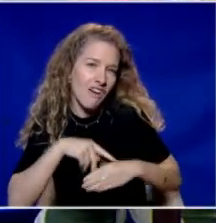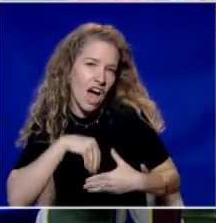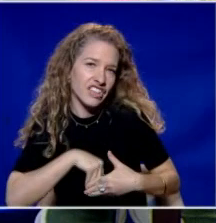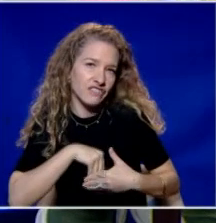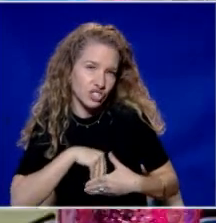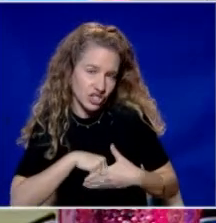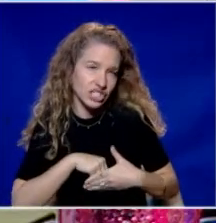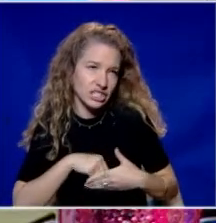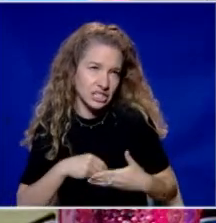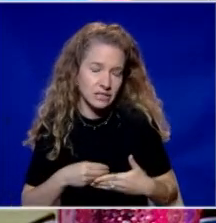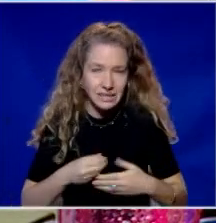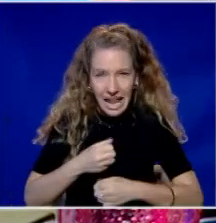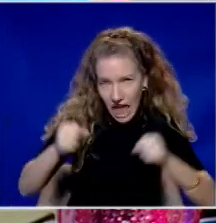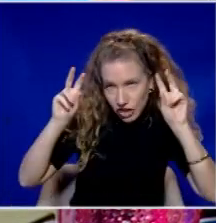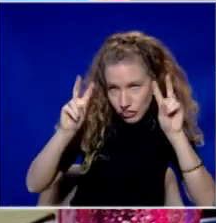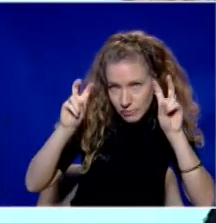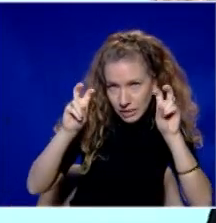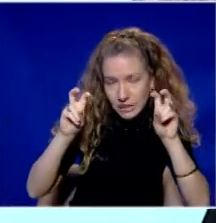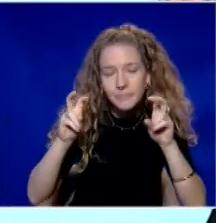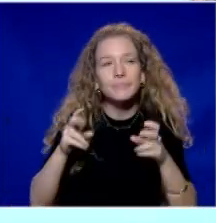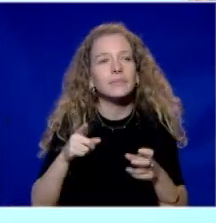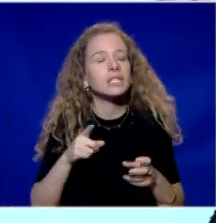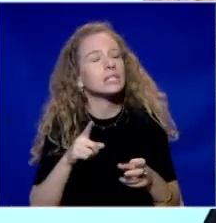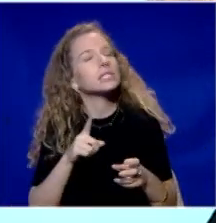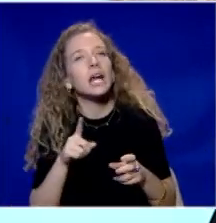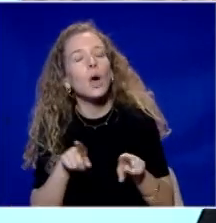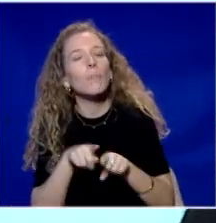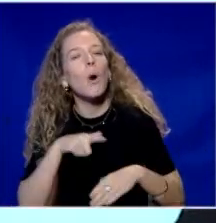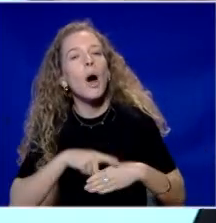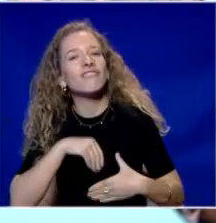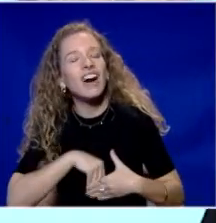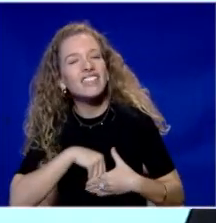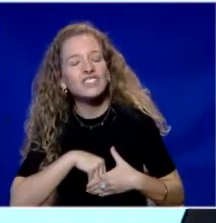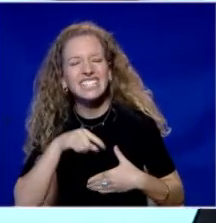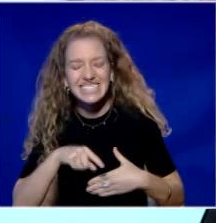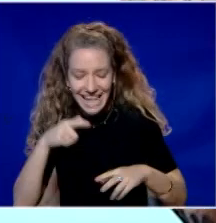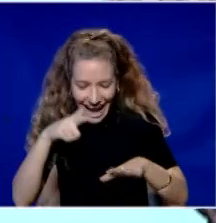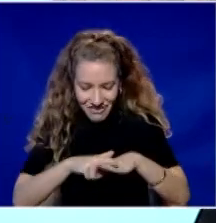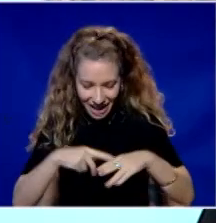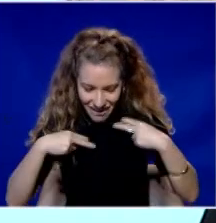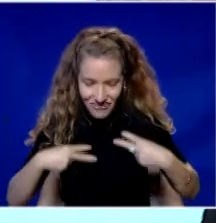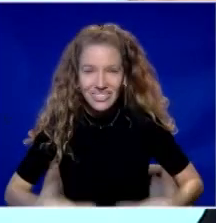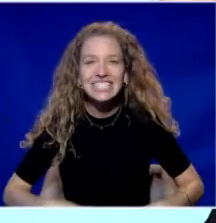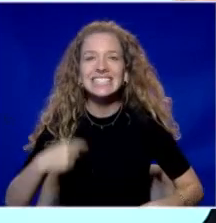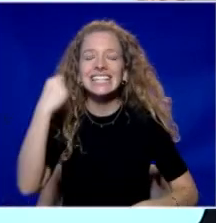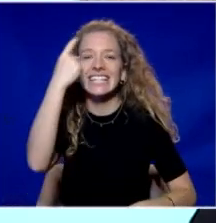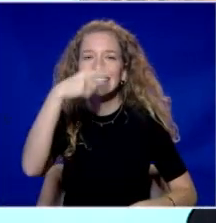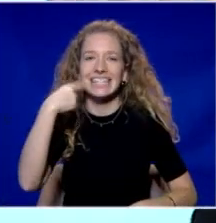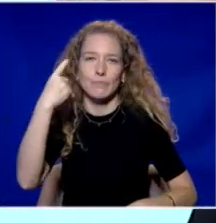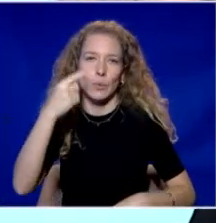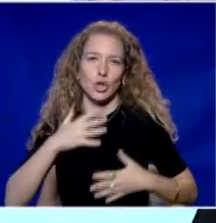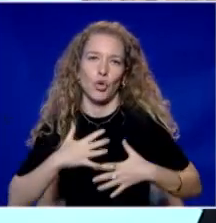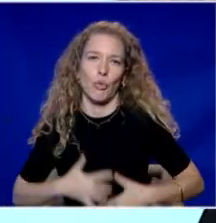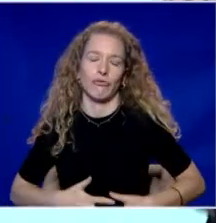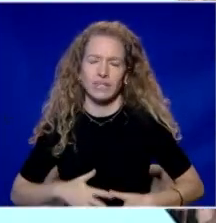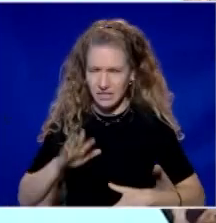קשור לאיזה מין הפרעה נפשית. בוא נאמר שהם לא שמים את זה בקטגוריה של הפרעה נפשית. זה הפרעה פיזית, דמוי גוף, לכל אנשים יש.